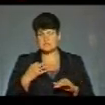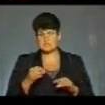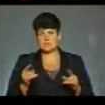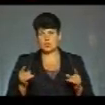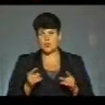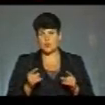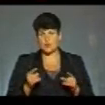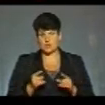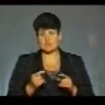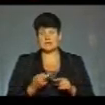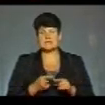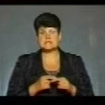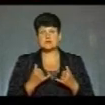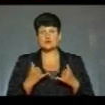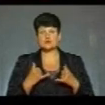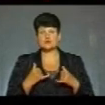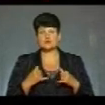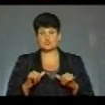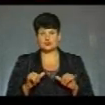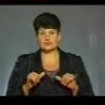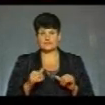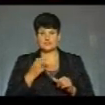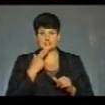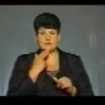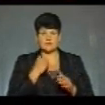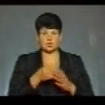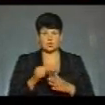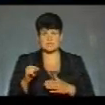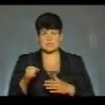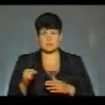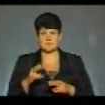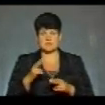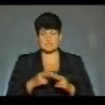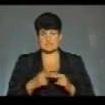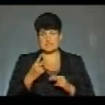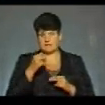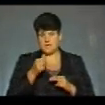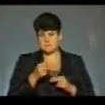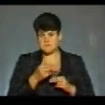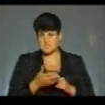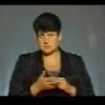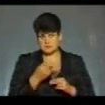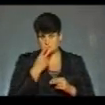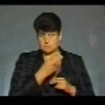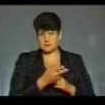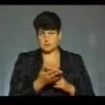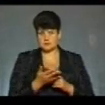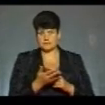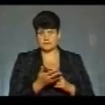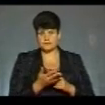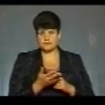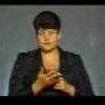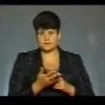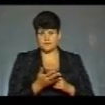це чудо таке, яке пройшло від червня до серпня, ми закінчили. За 2 місяці, як бачимо, завершився на